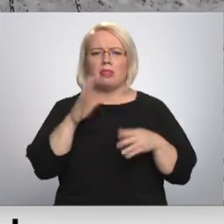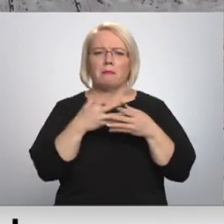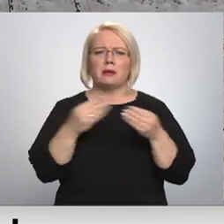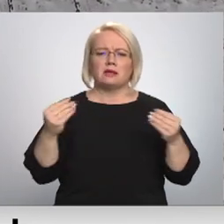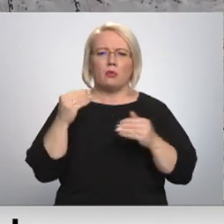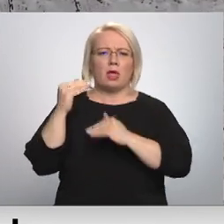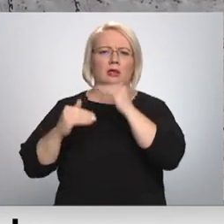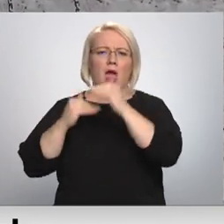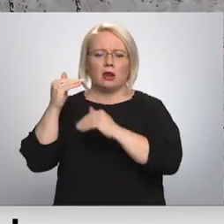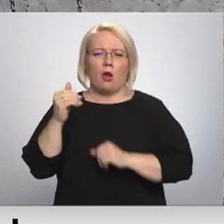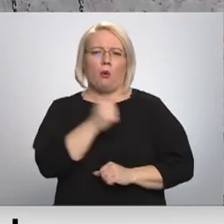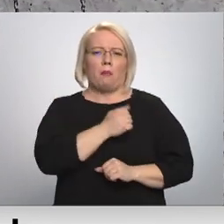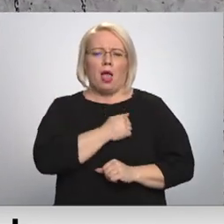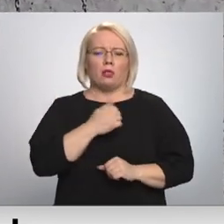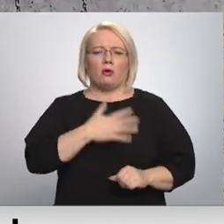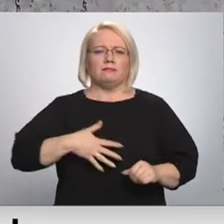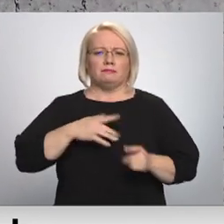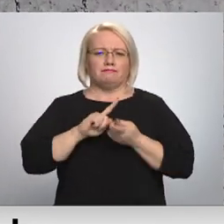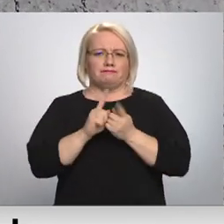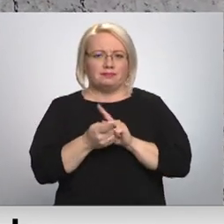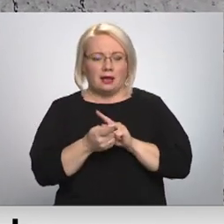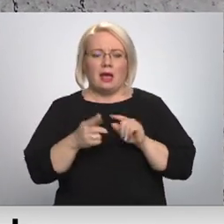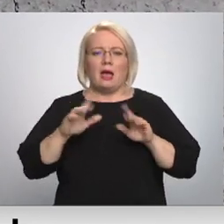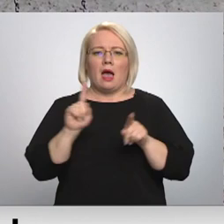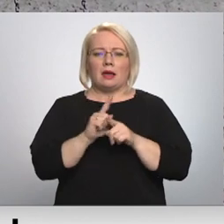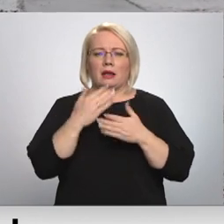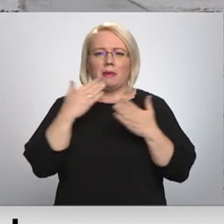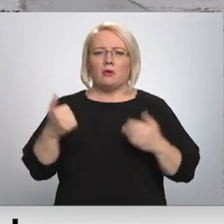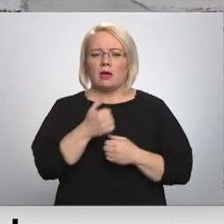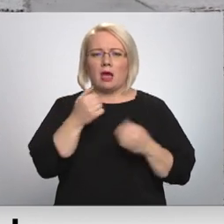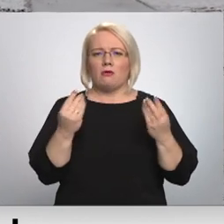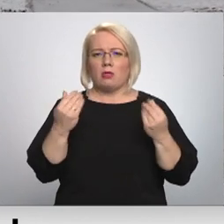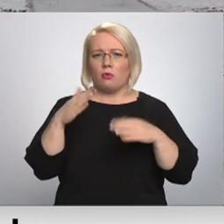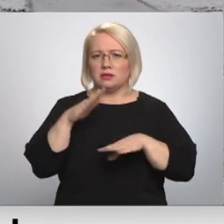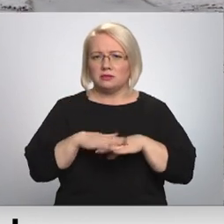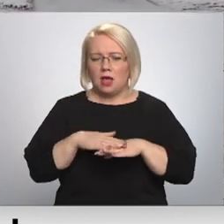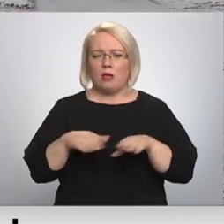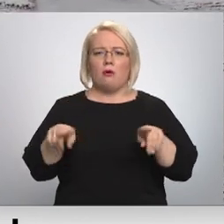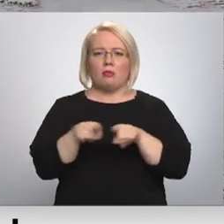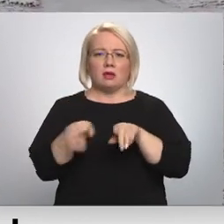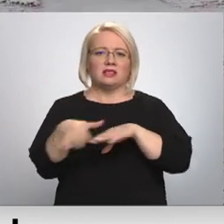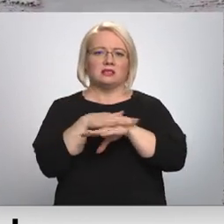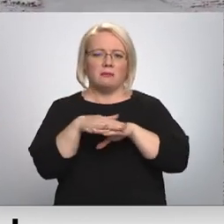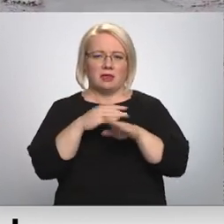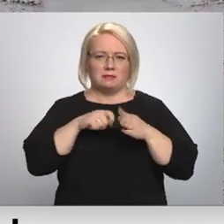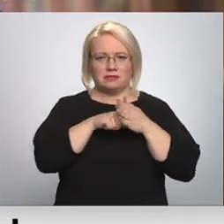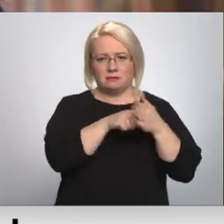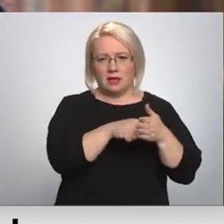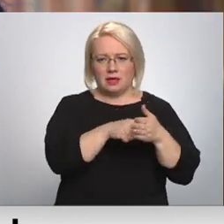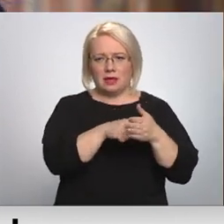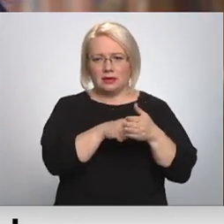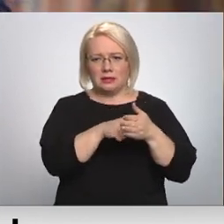un bailes no fiziskām pārmaiņām ķermenī, gan pēdējos gados arī finansiāli apsvērumi un atkal jau sabiedrības spiediens.